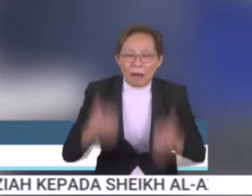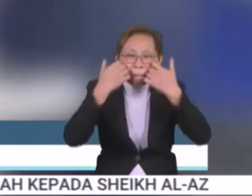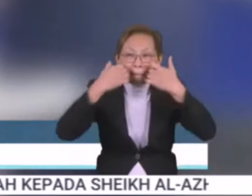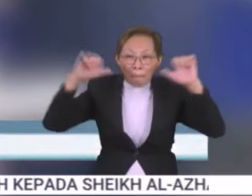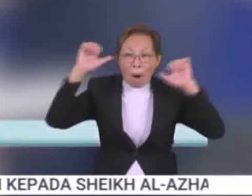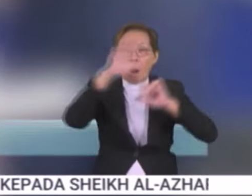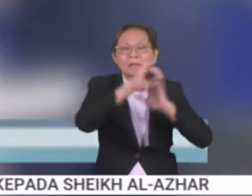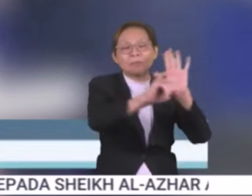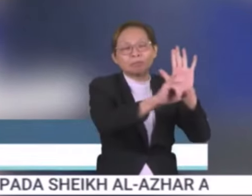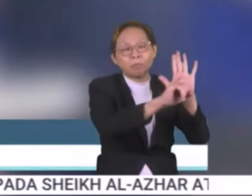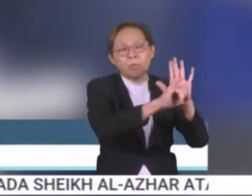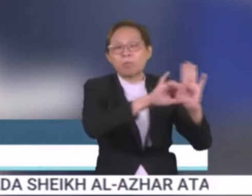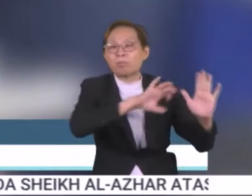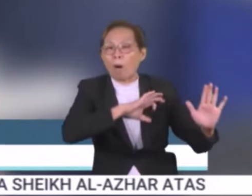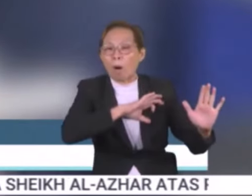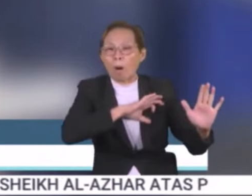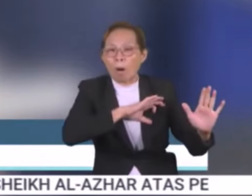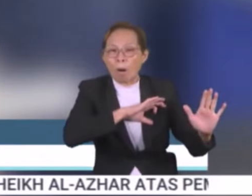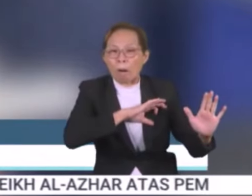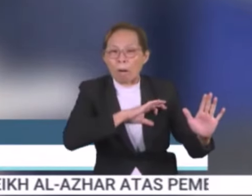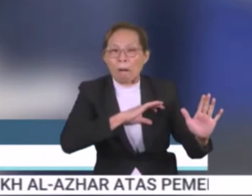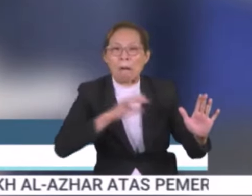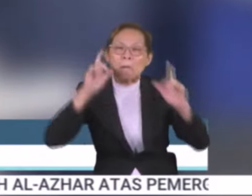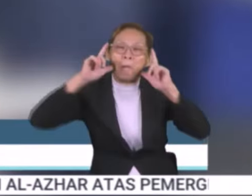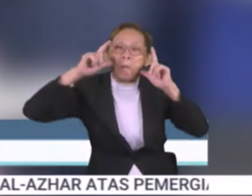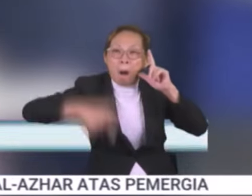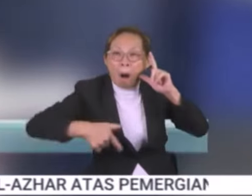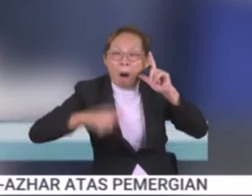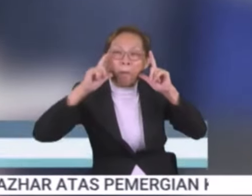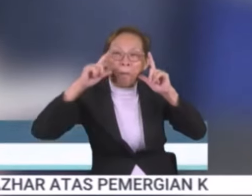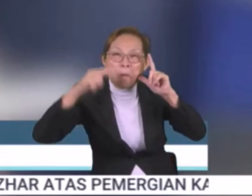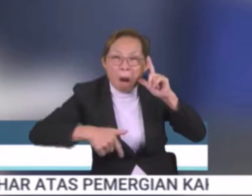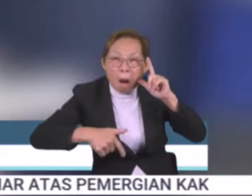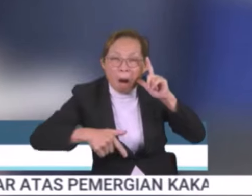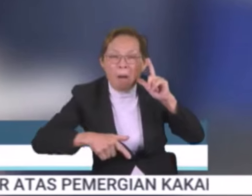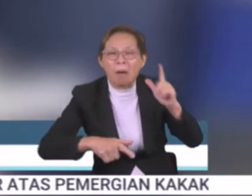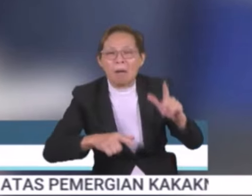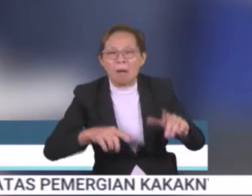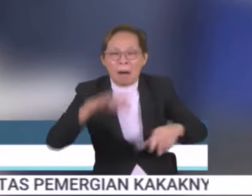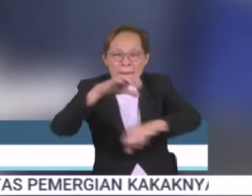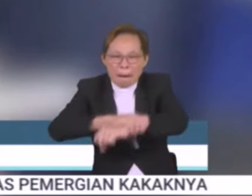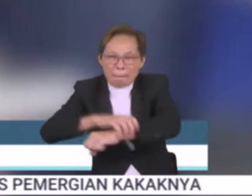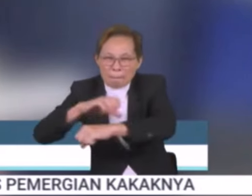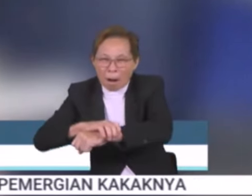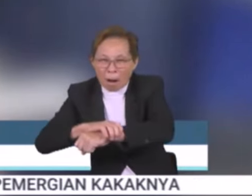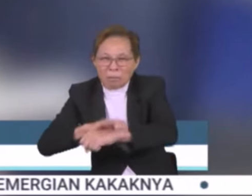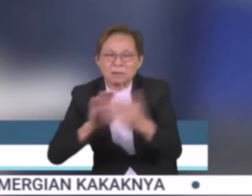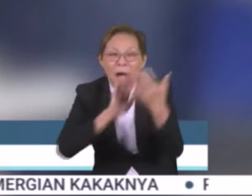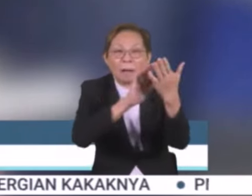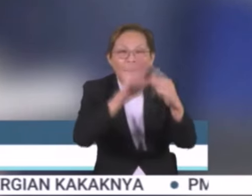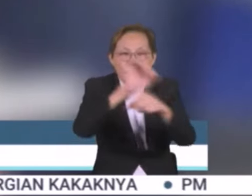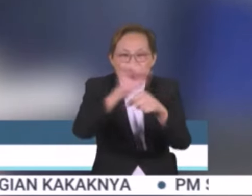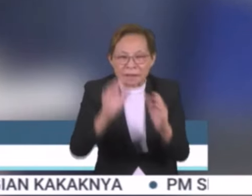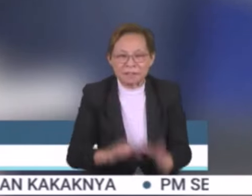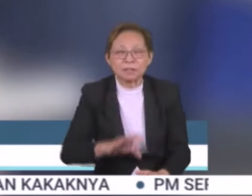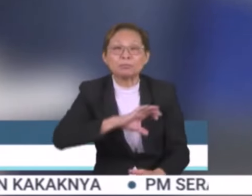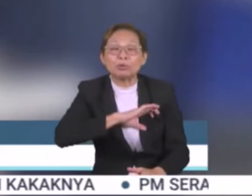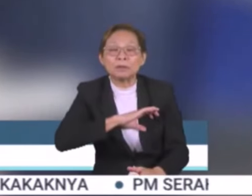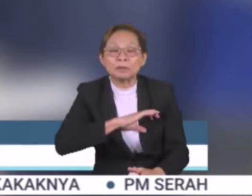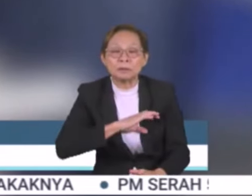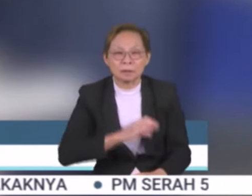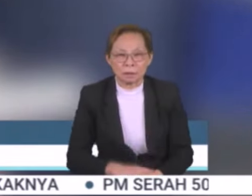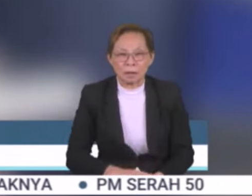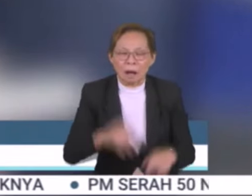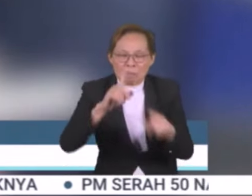Kewibawaan dan imej PDRM telah tercala dengan penangkapan yang dilakukan terhadap segelintir warga PDRM atas